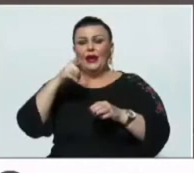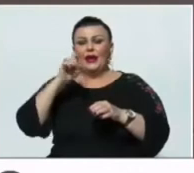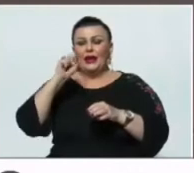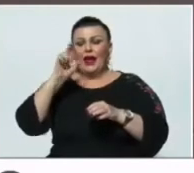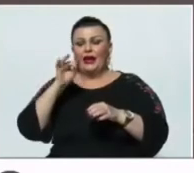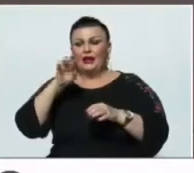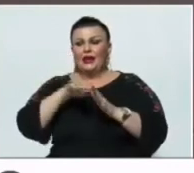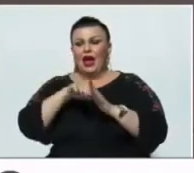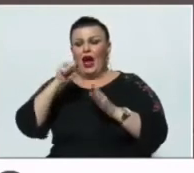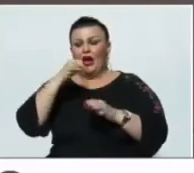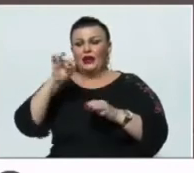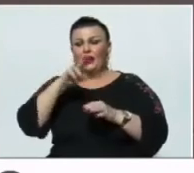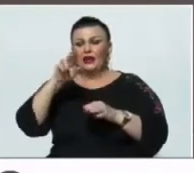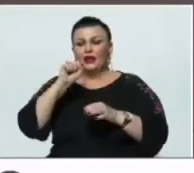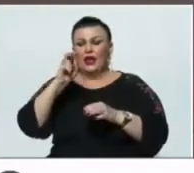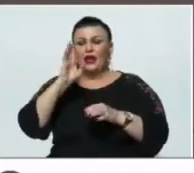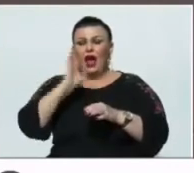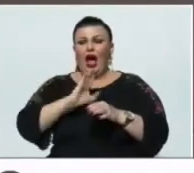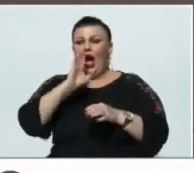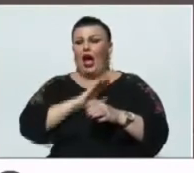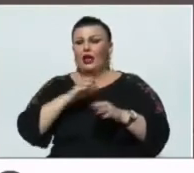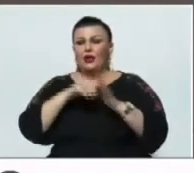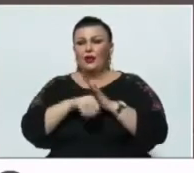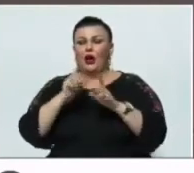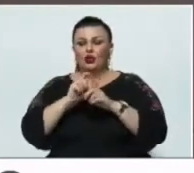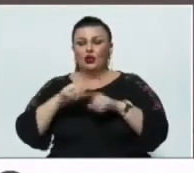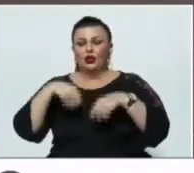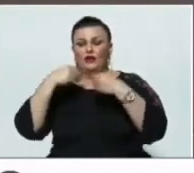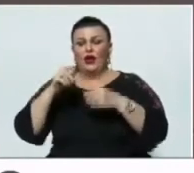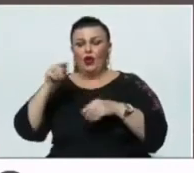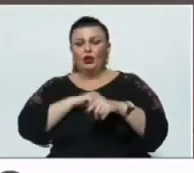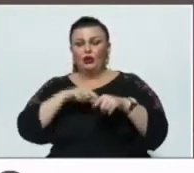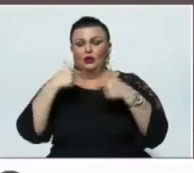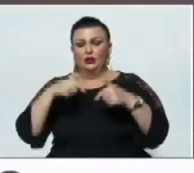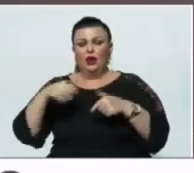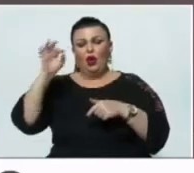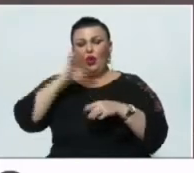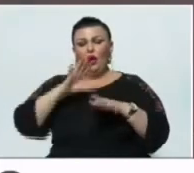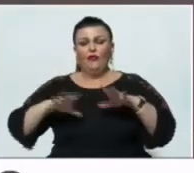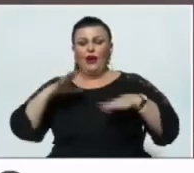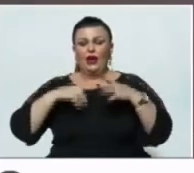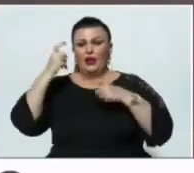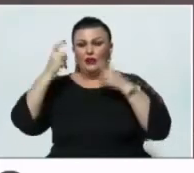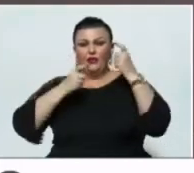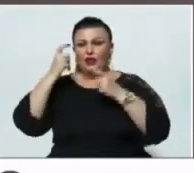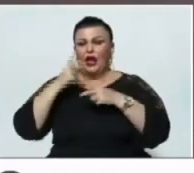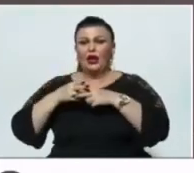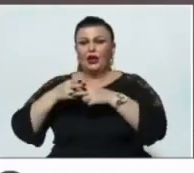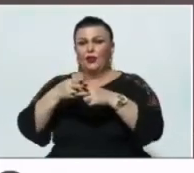rəhbəri Aydan xanıma sözü verək, o qısa bir təqdimat xarakterli fəaliyyət barədə fikirlərini